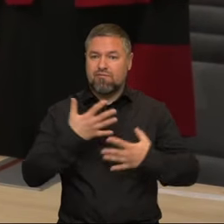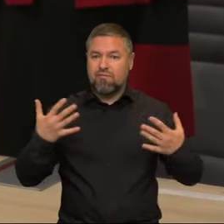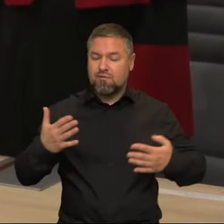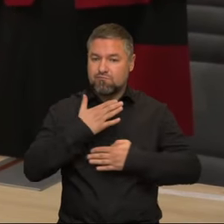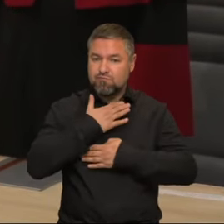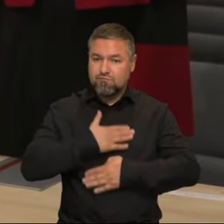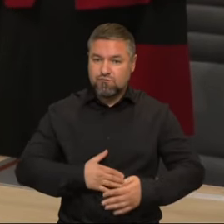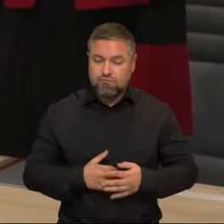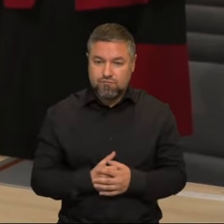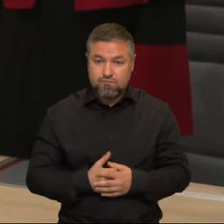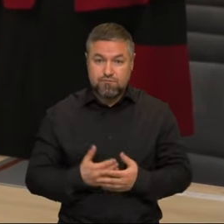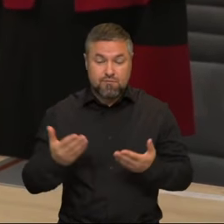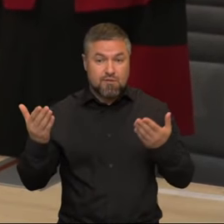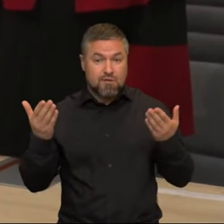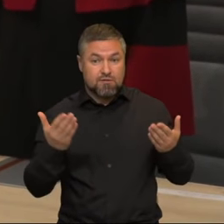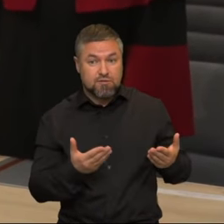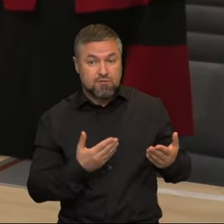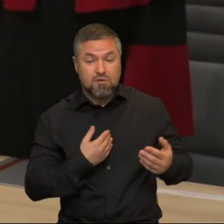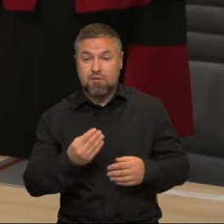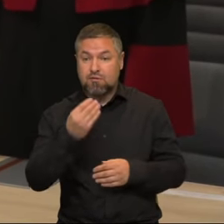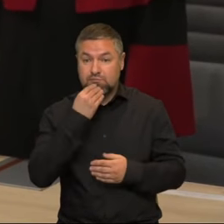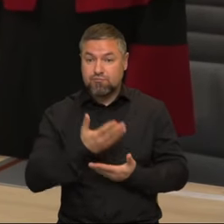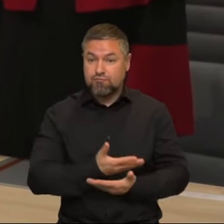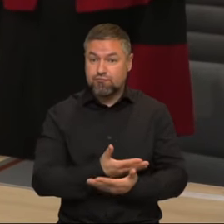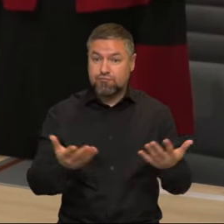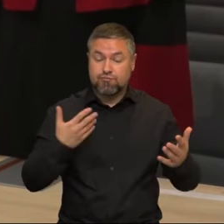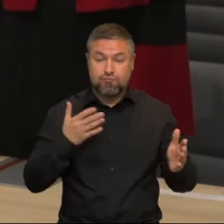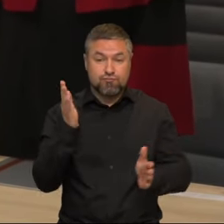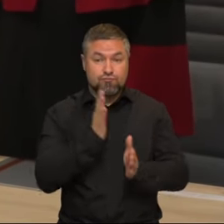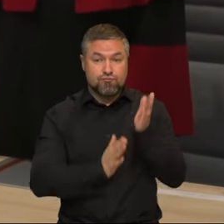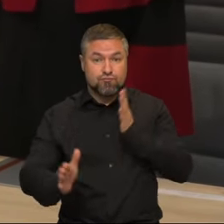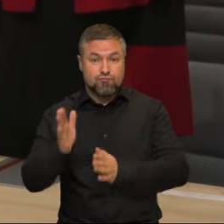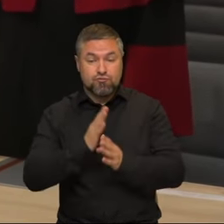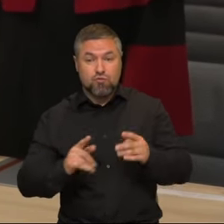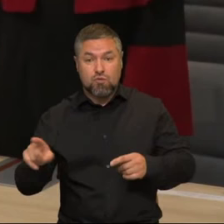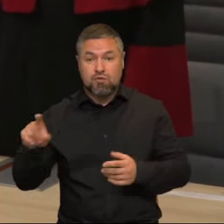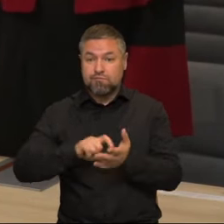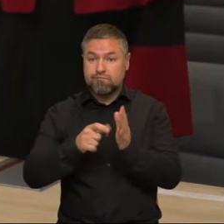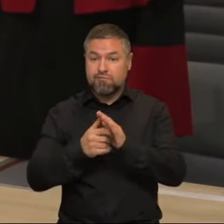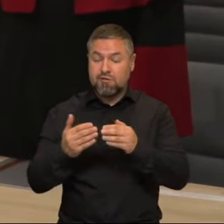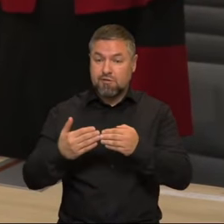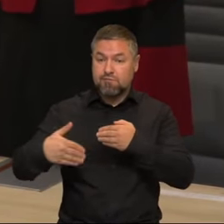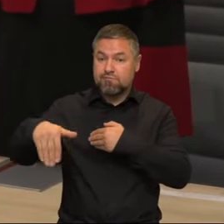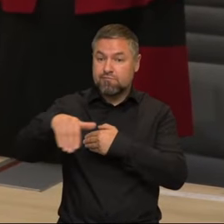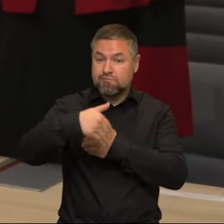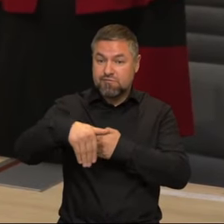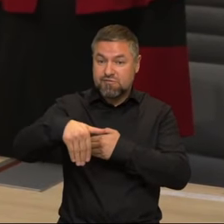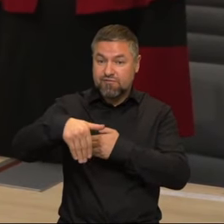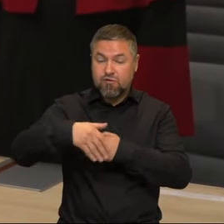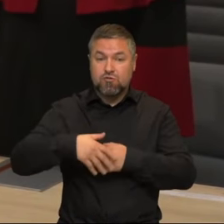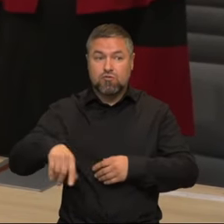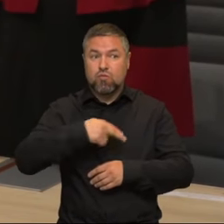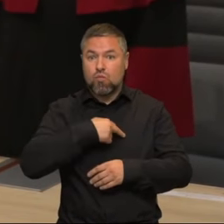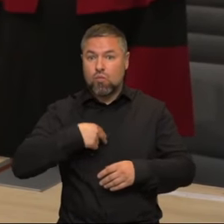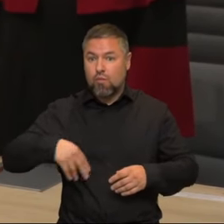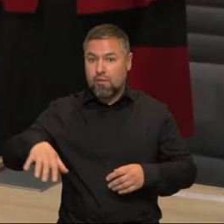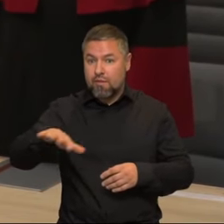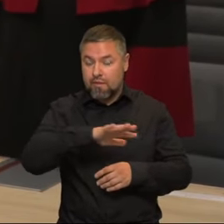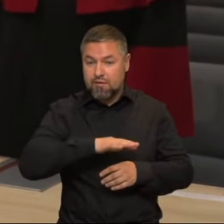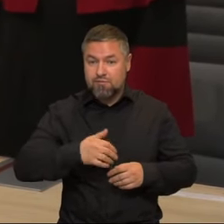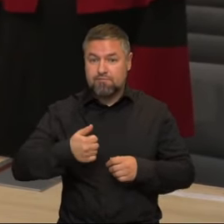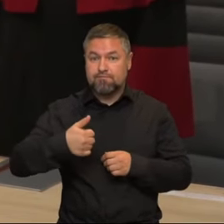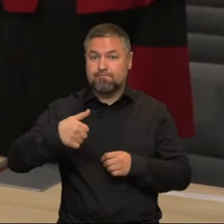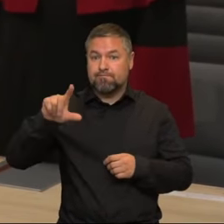zaszczyt. Zapraszam na poczęstunek, który został przygotowany w foyer naszego gmachu i